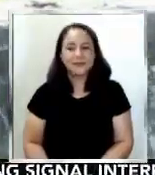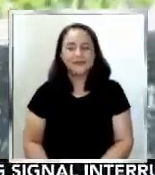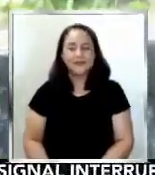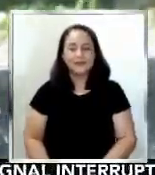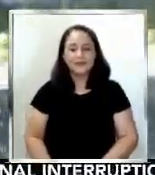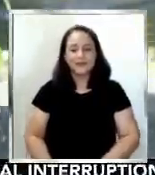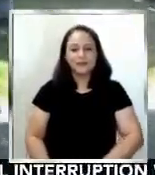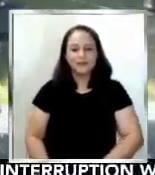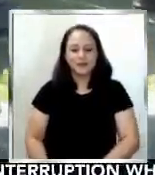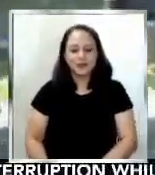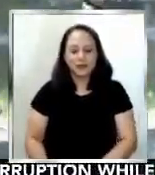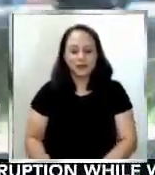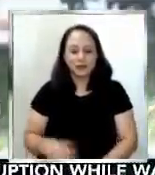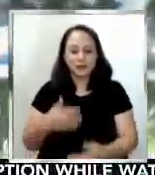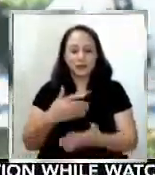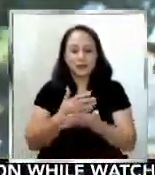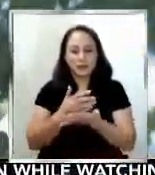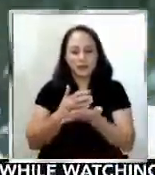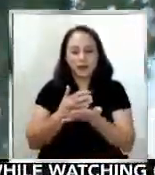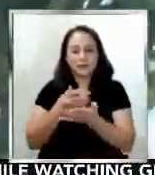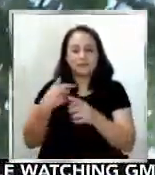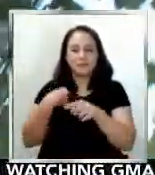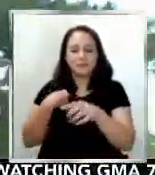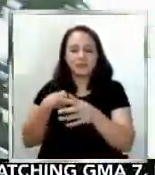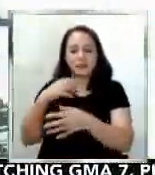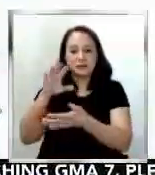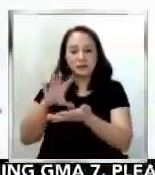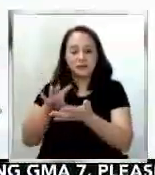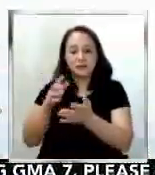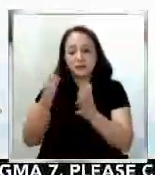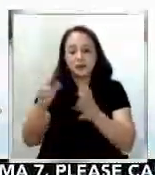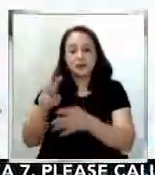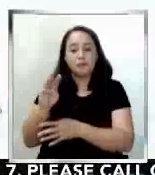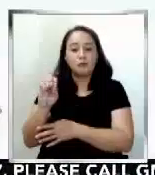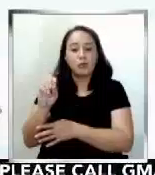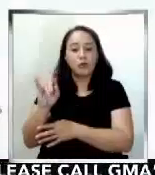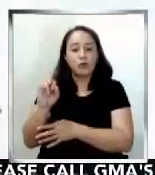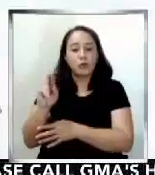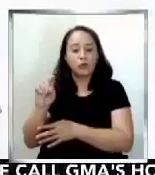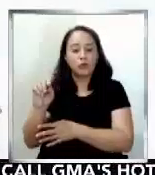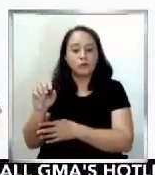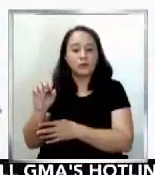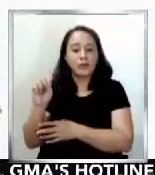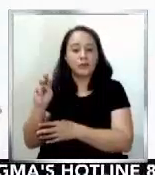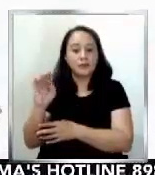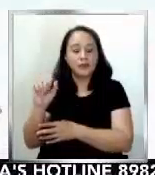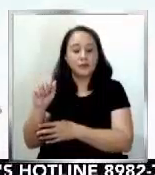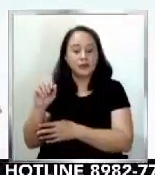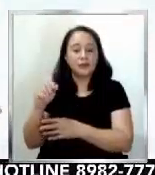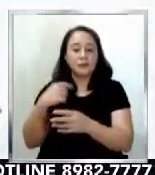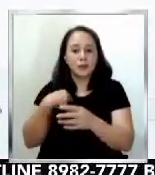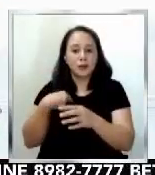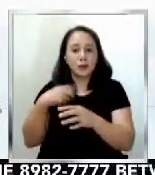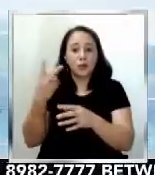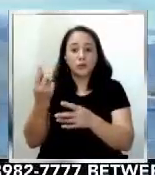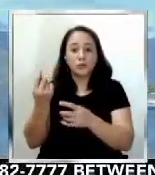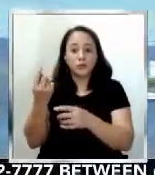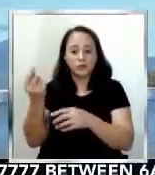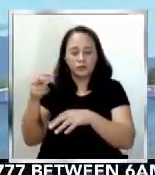Mula sa kapirasong bahagi ng semento sa dulo ng boardwalk sa SBMA Freeport Zone, nag-take off si Kix Mindiola